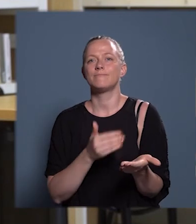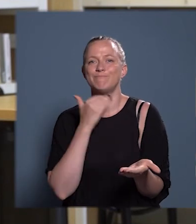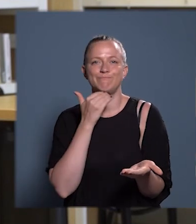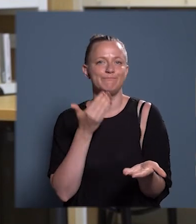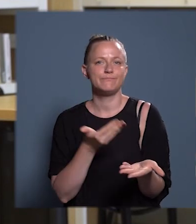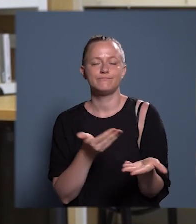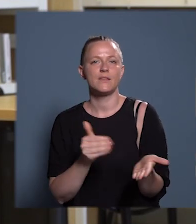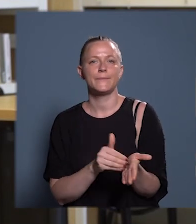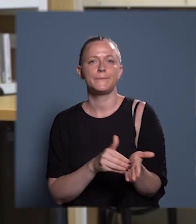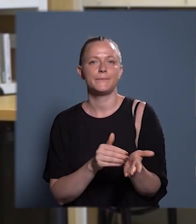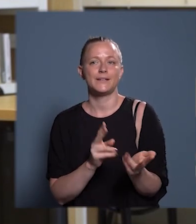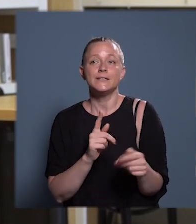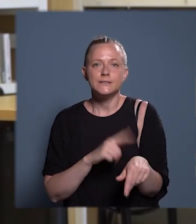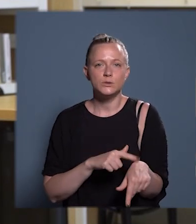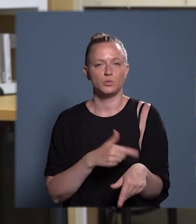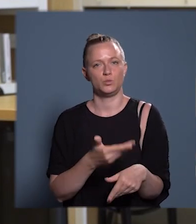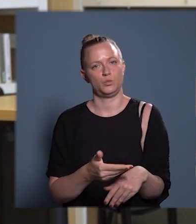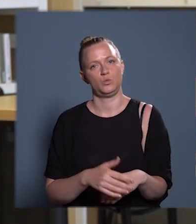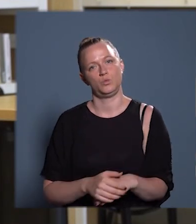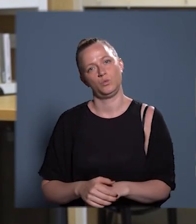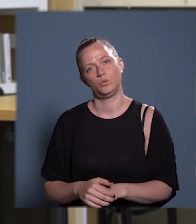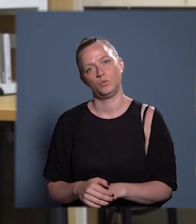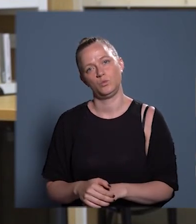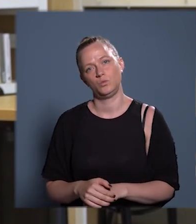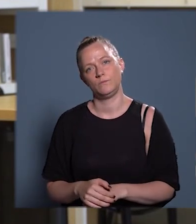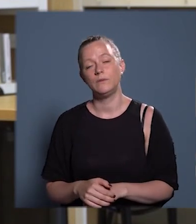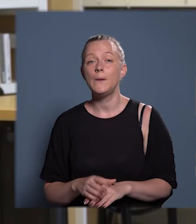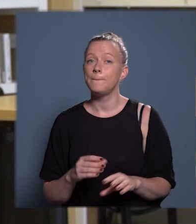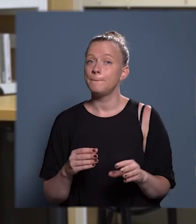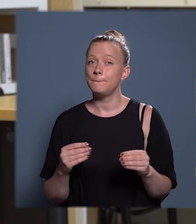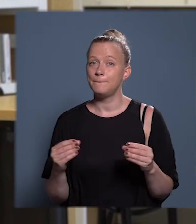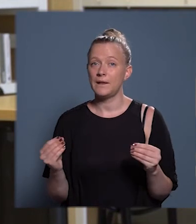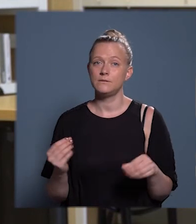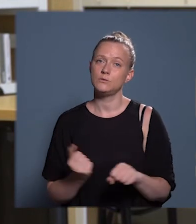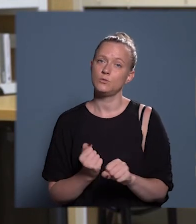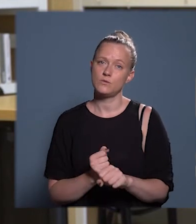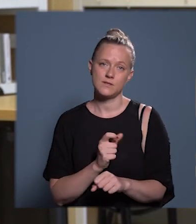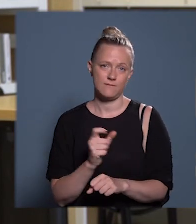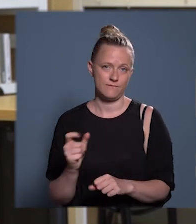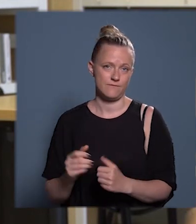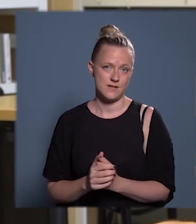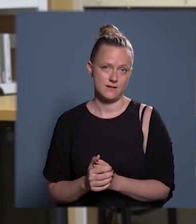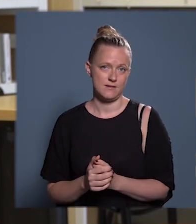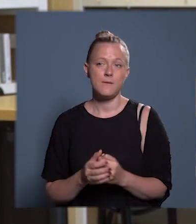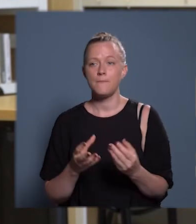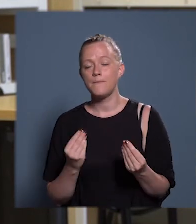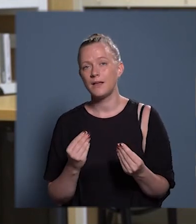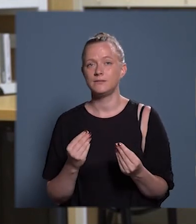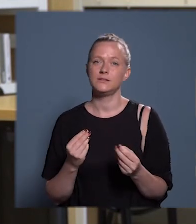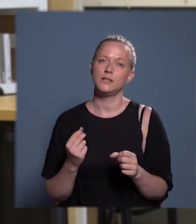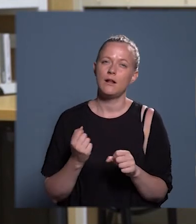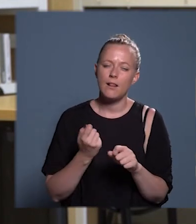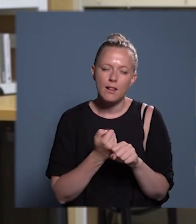az tényleg idő, hogy az most mennyit dolgoztam vele, mennyire dolgozom ki,